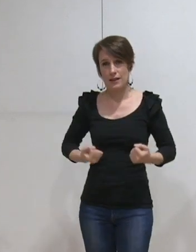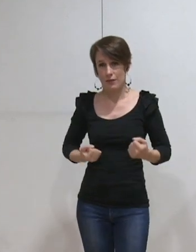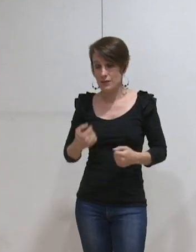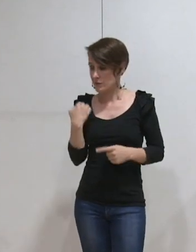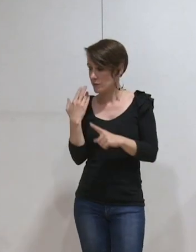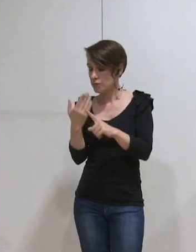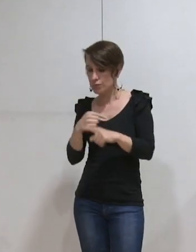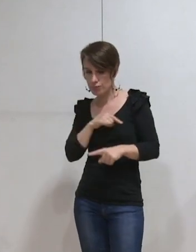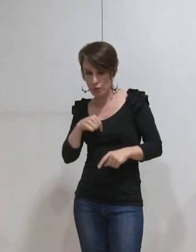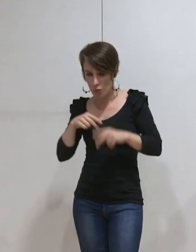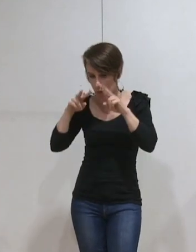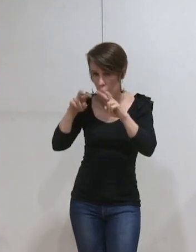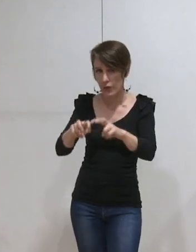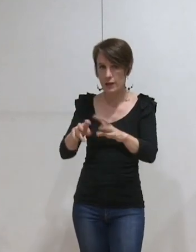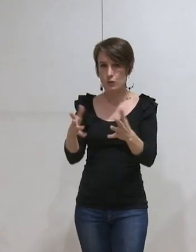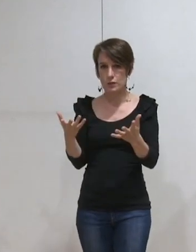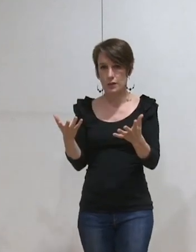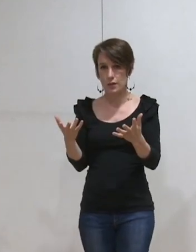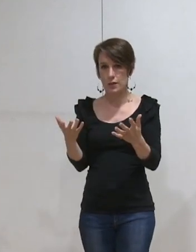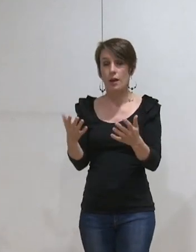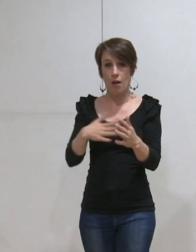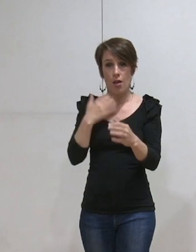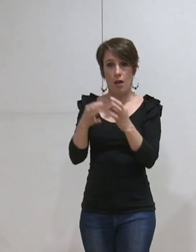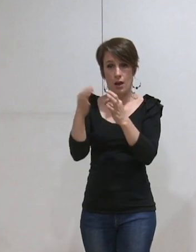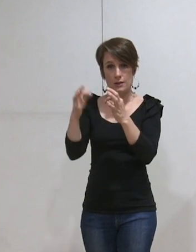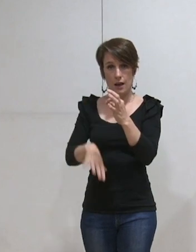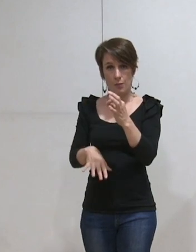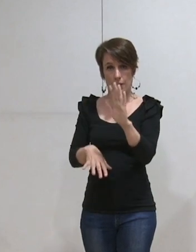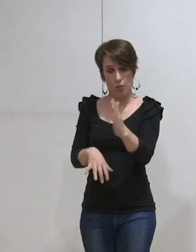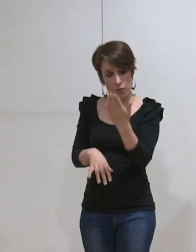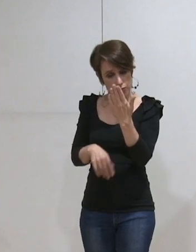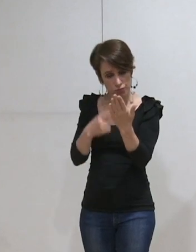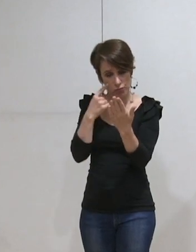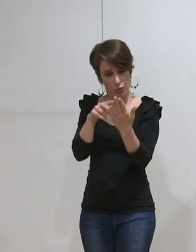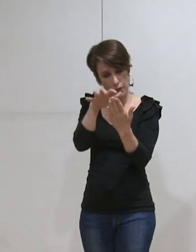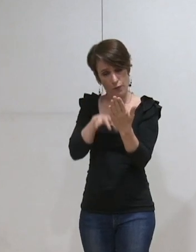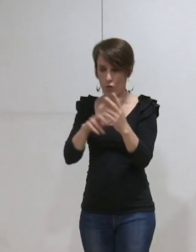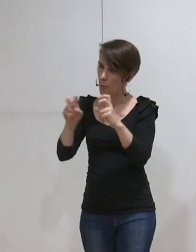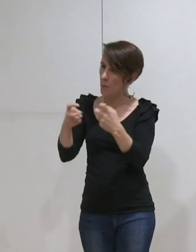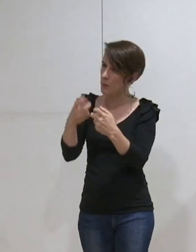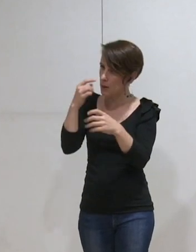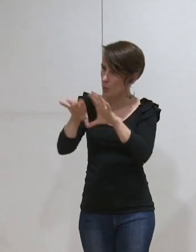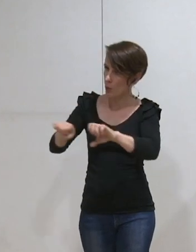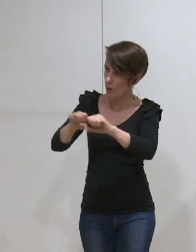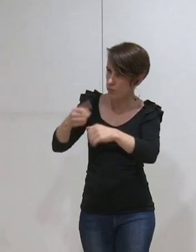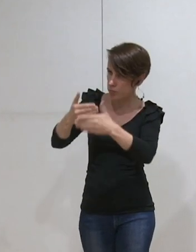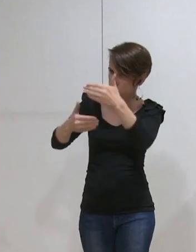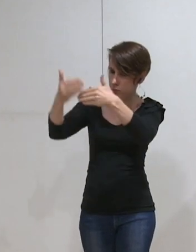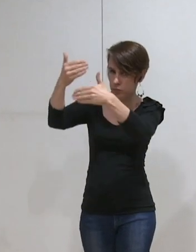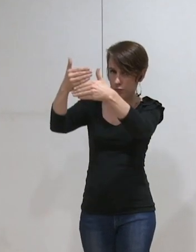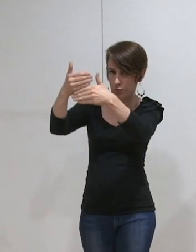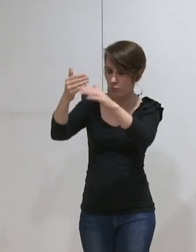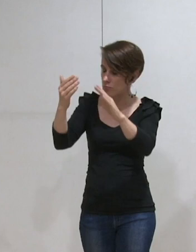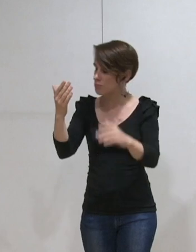partir d'un bilan fourni un bilan qui exprime le prix de revient des opérations et bien de